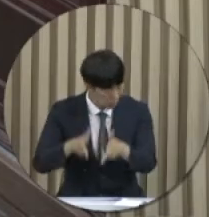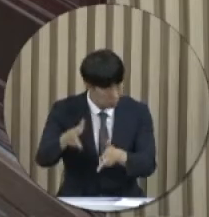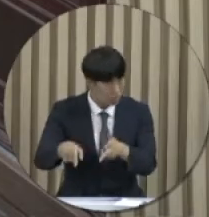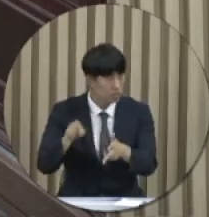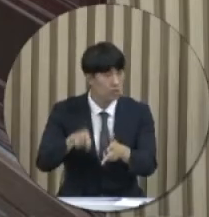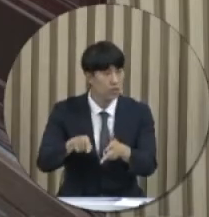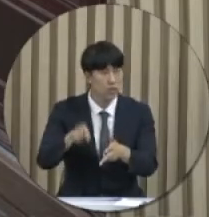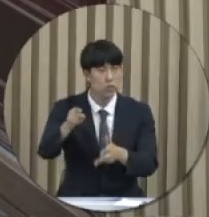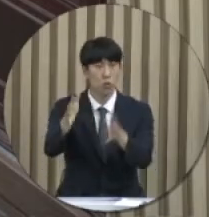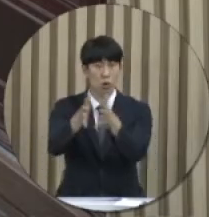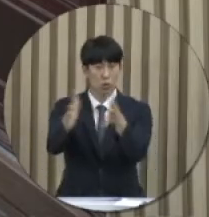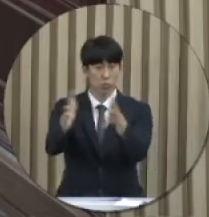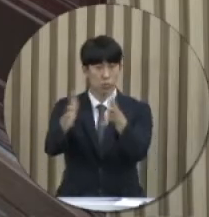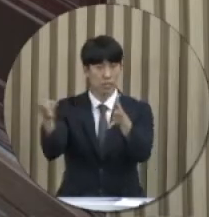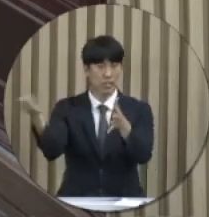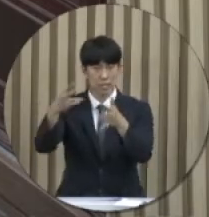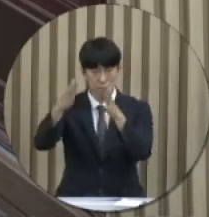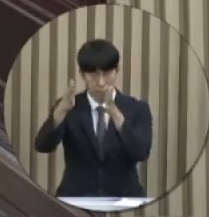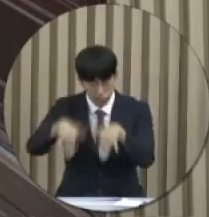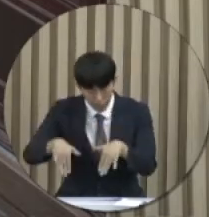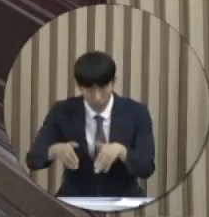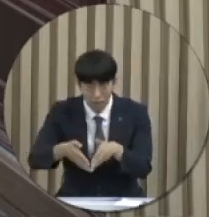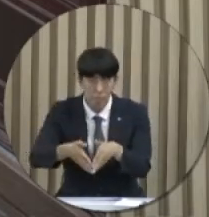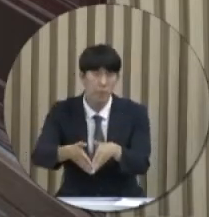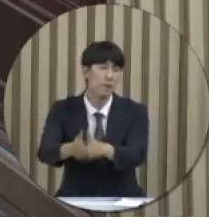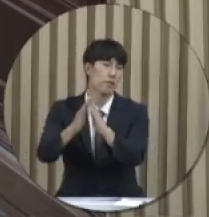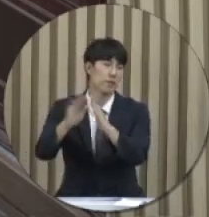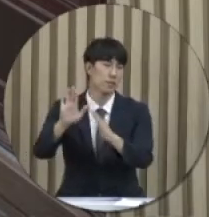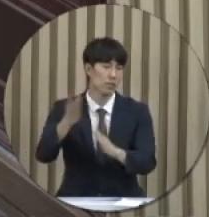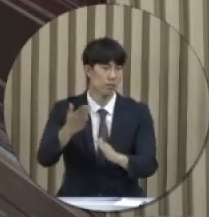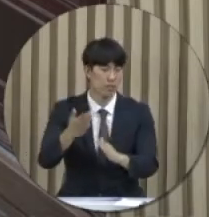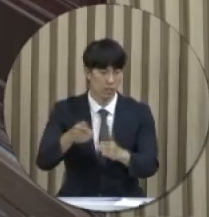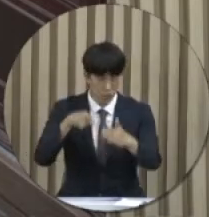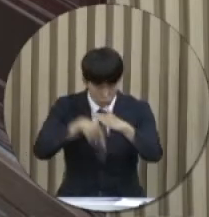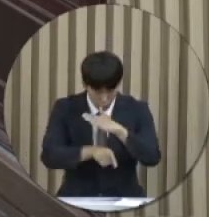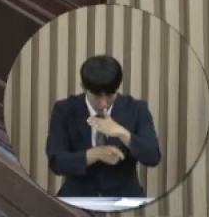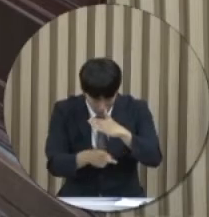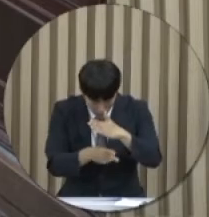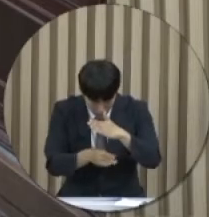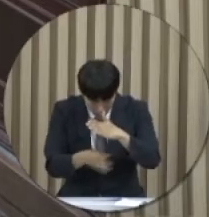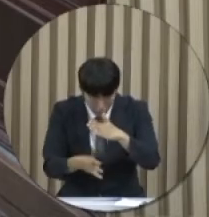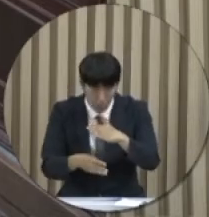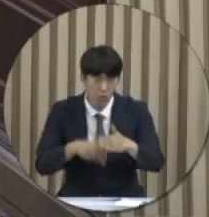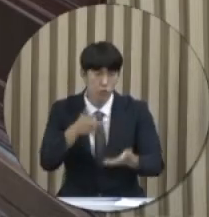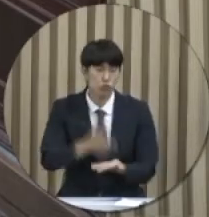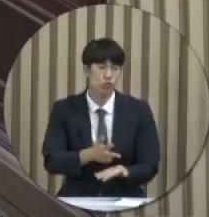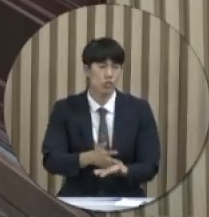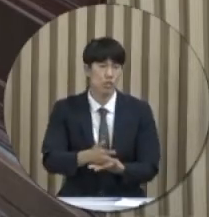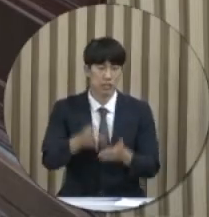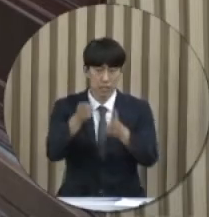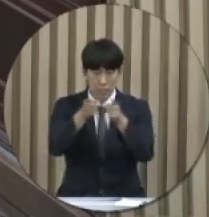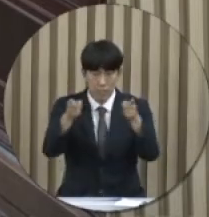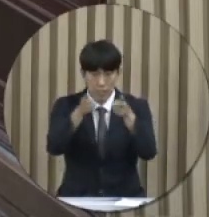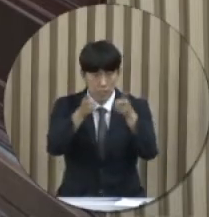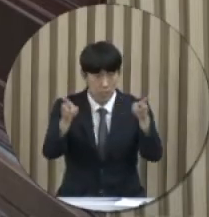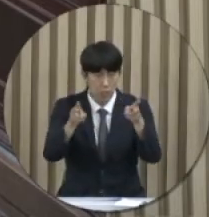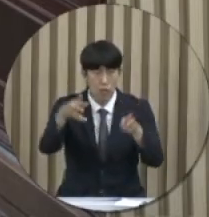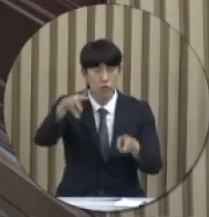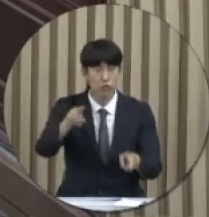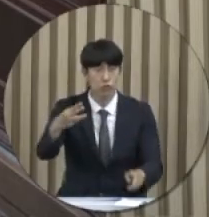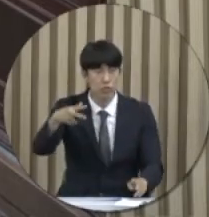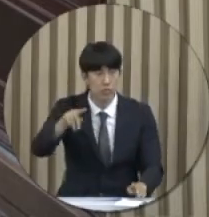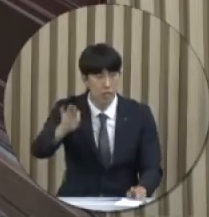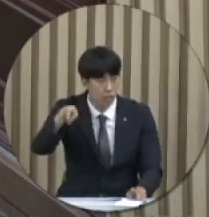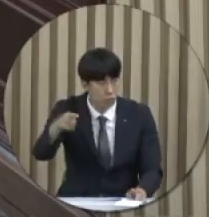저 건물을 다시 신축을 해야 되는데요. 지하 1층부터 3층까지는 주차장이 들어오고, 1층하고 2층은 이제 동부출장소가